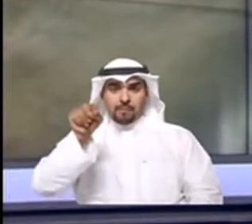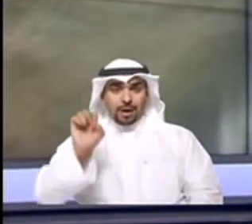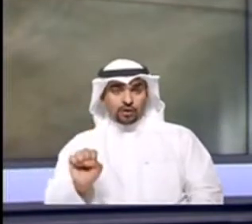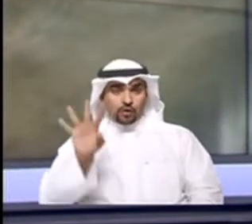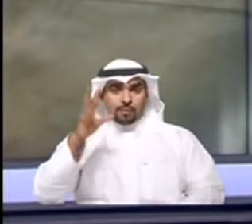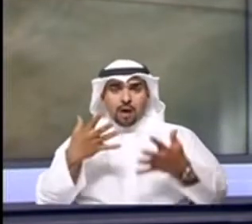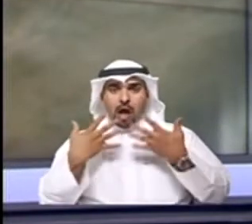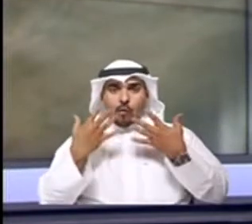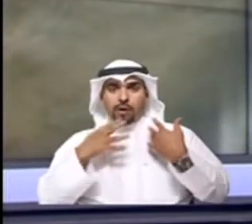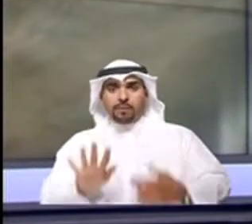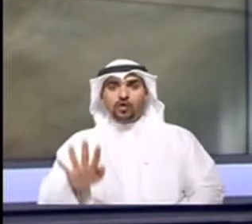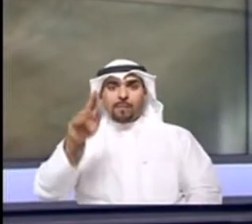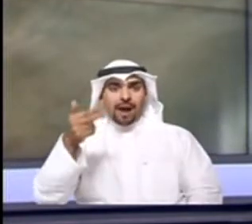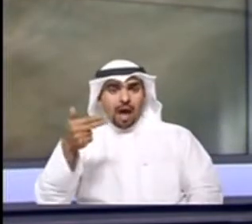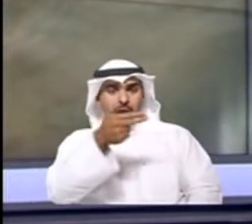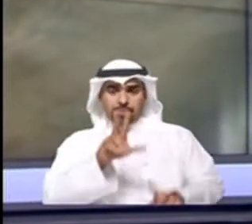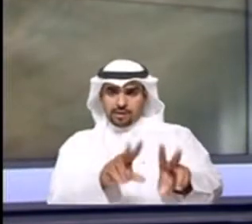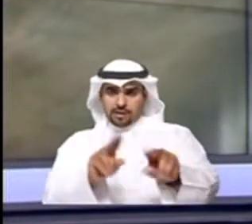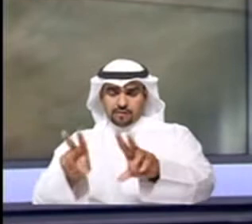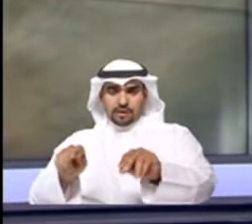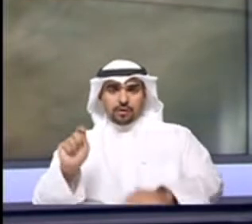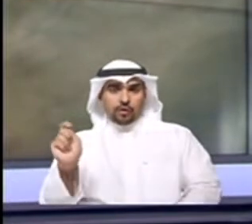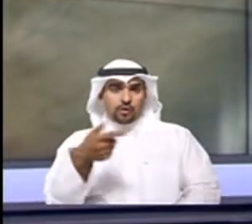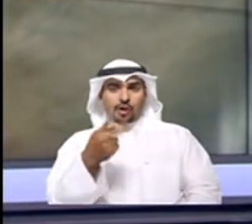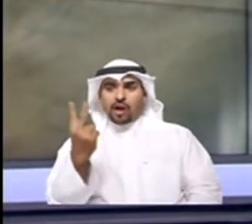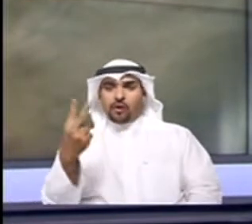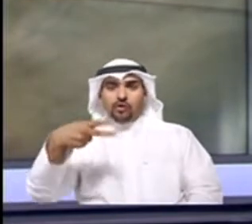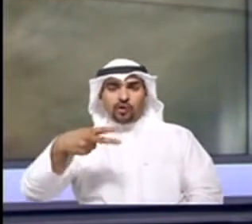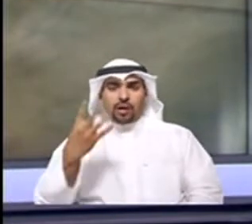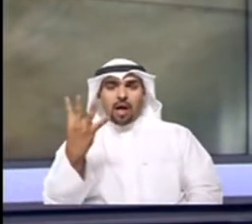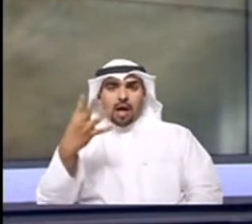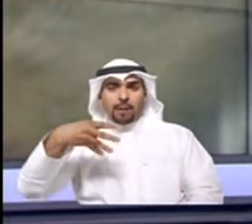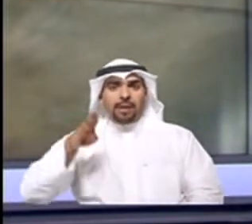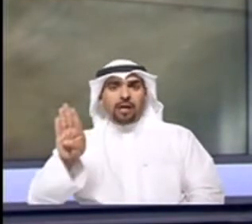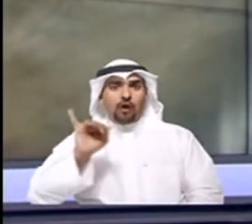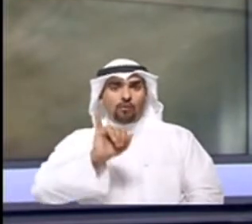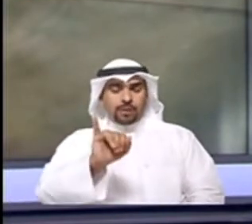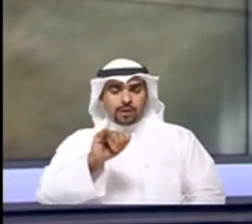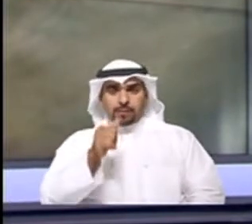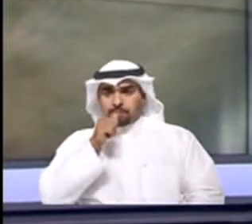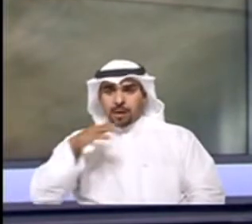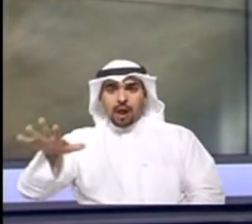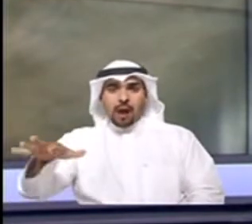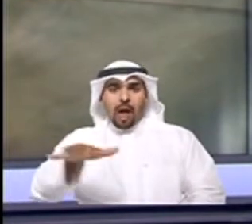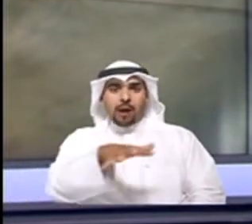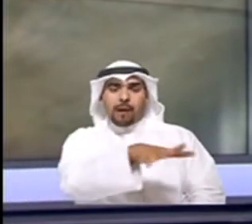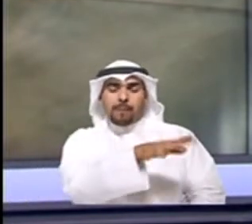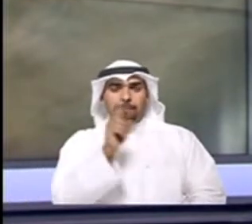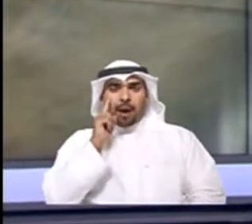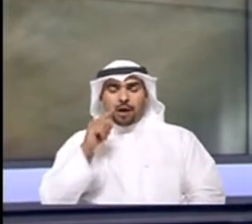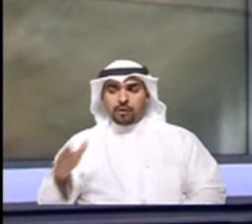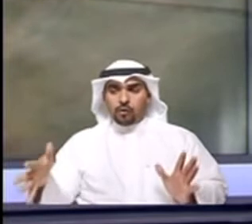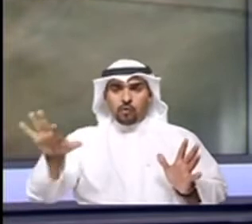ويانا وسرعتها راح تتراوح ما بين 20 إلى 40 كيلومتر في الساعه، والبحر راح يكون معتدل الى عالي الموج من 3 إلى 6 قدم. عبور السحب